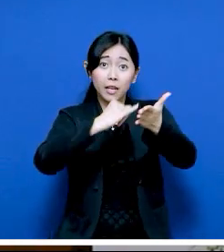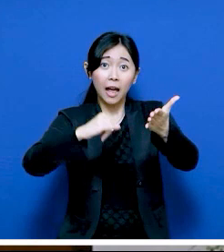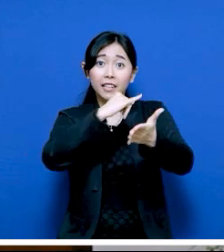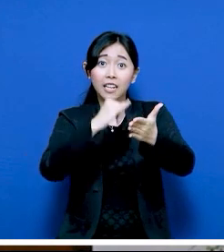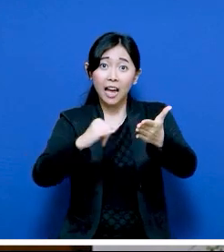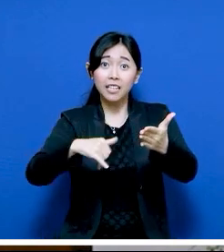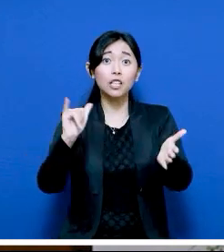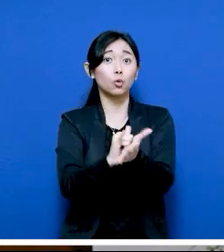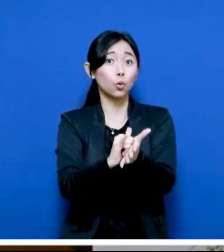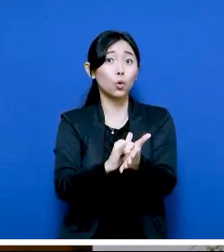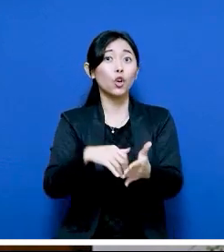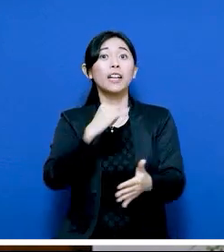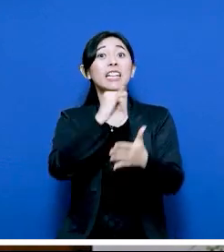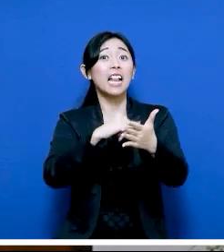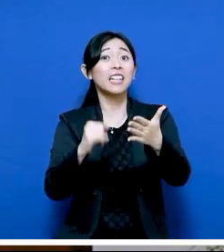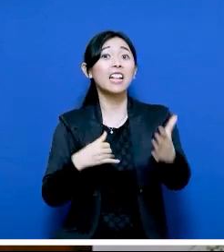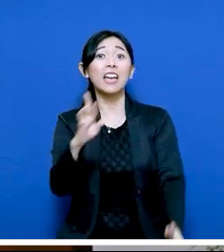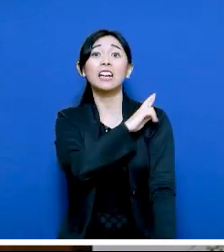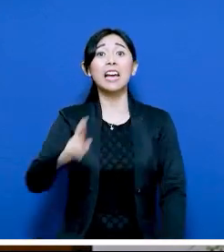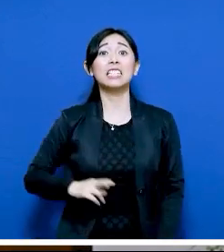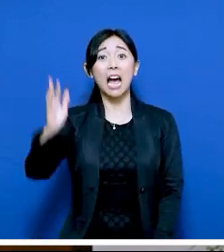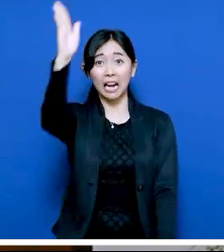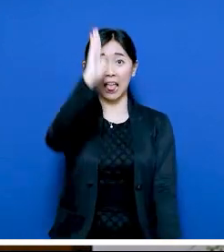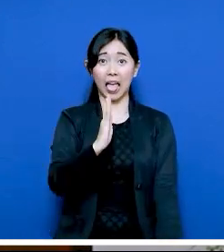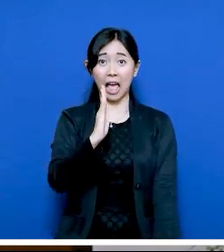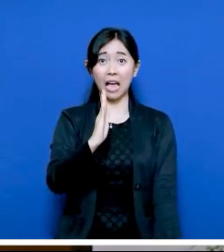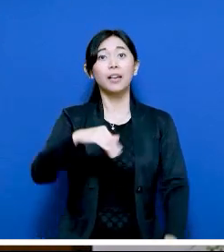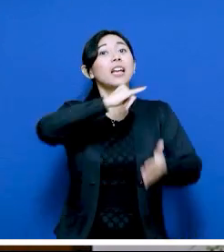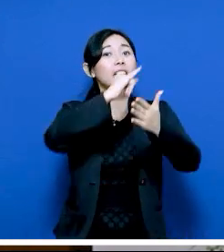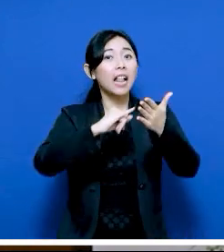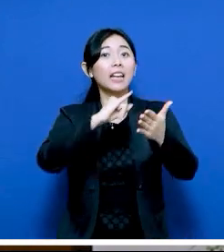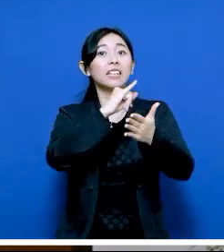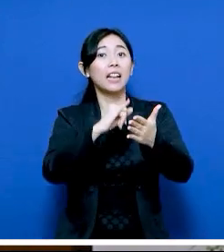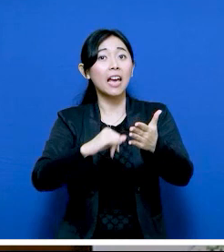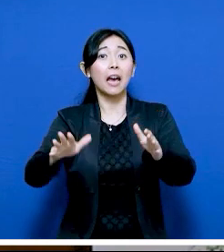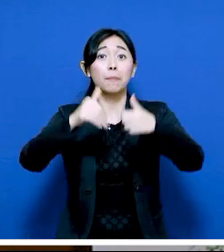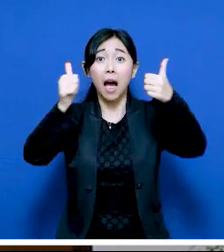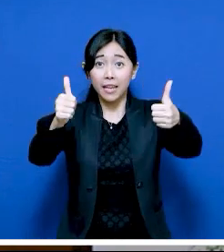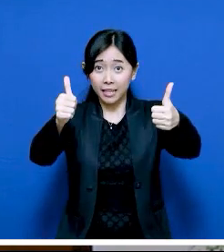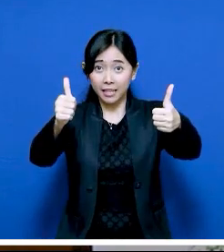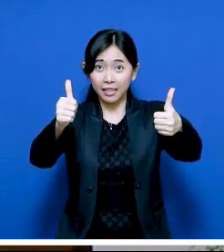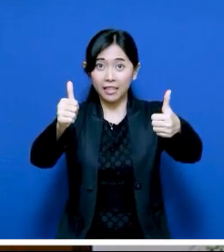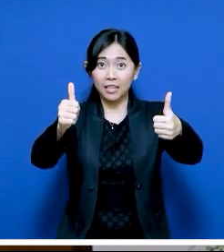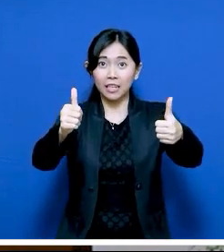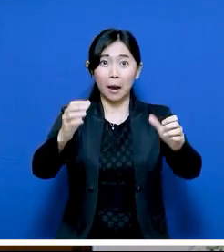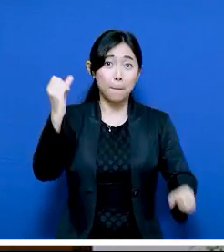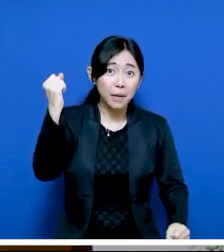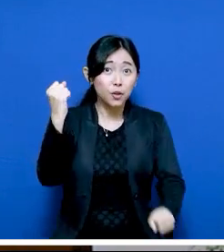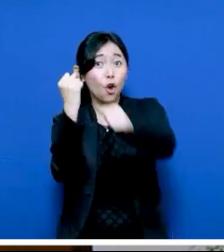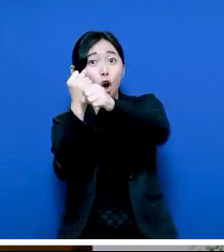kita adalah nilai-nilai kerajaan Allah. Nilai-nilai itu mendorong kita